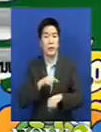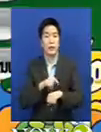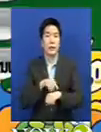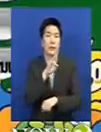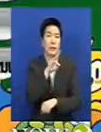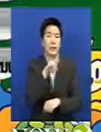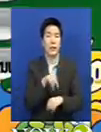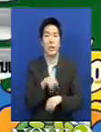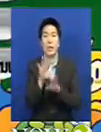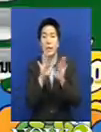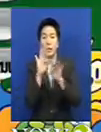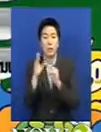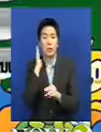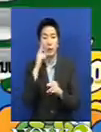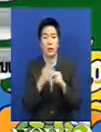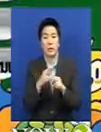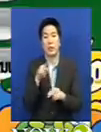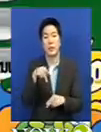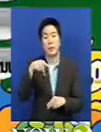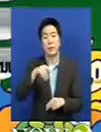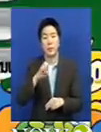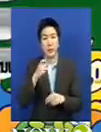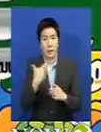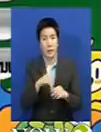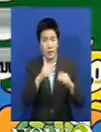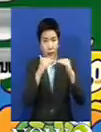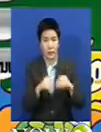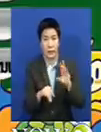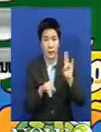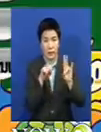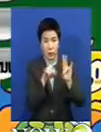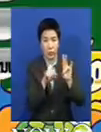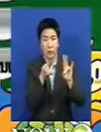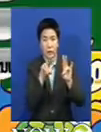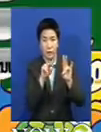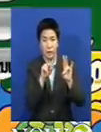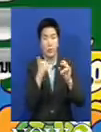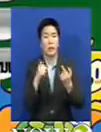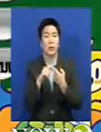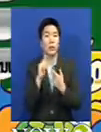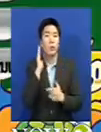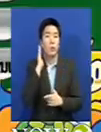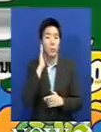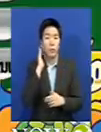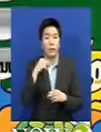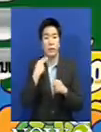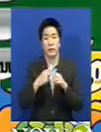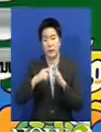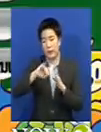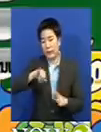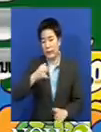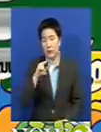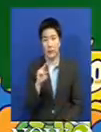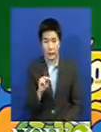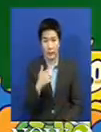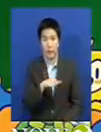13:00ตรงรอบคัดเลือกนภิตต่อตั้งวานิชตามมาด้วย13:30มาราธอนหญิงนะครับเจนวงวรโชติกับณัฐยานธน